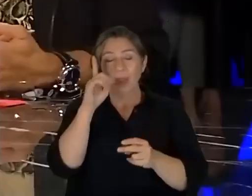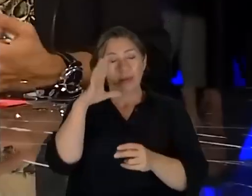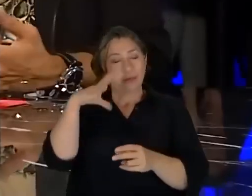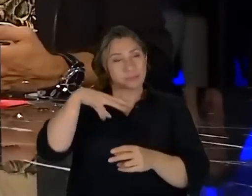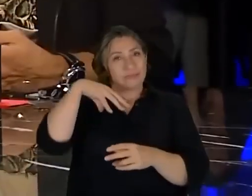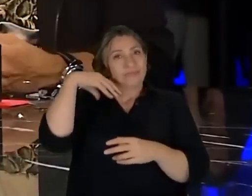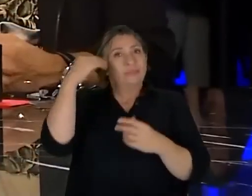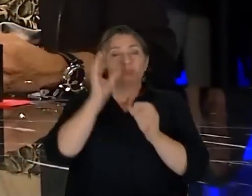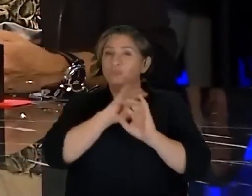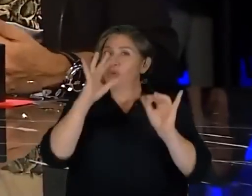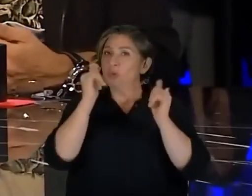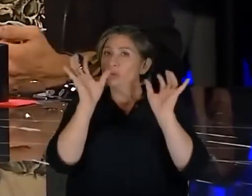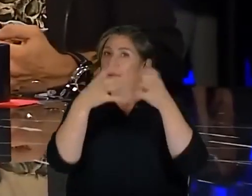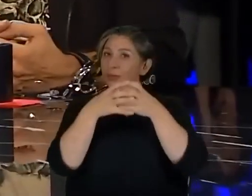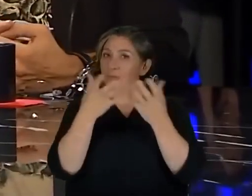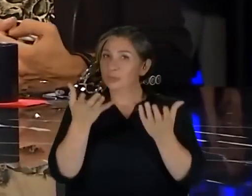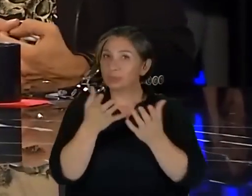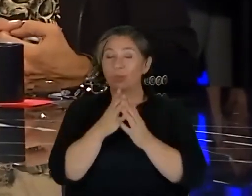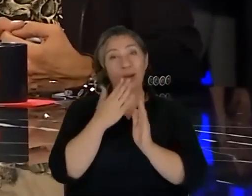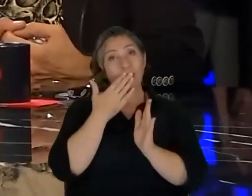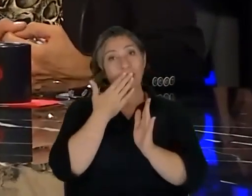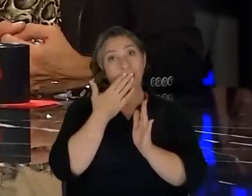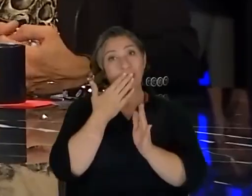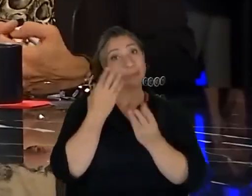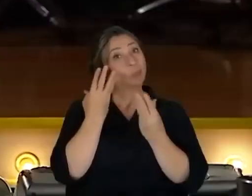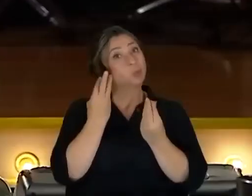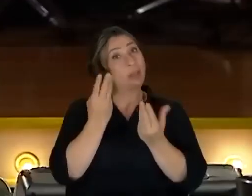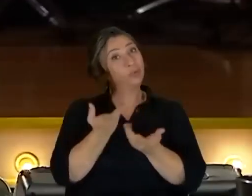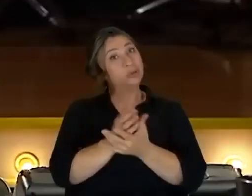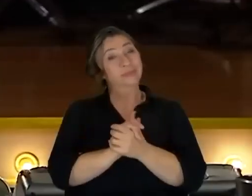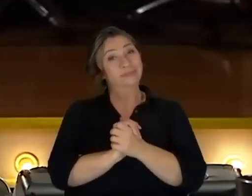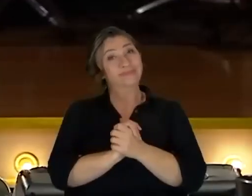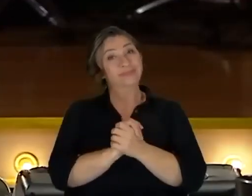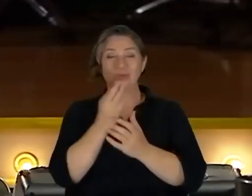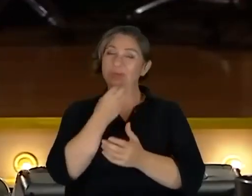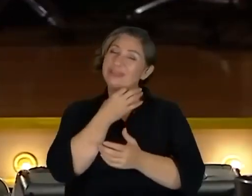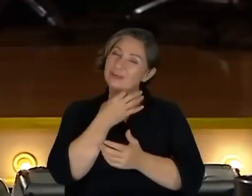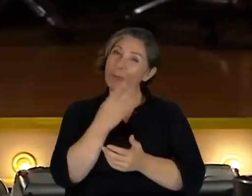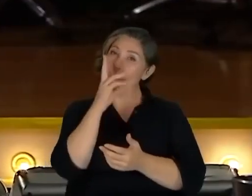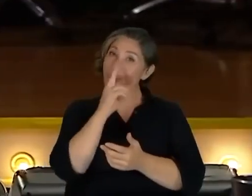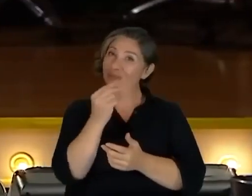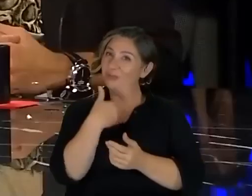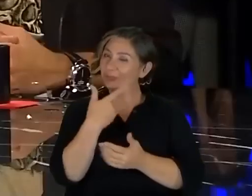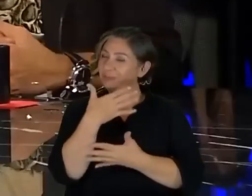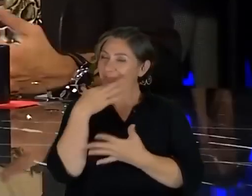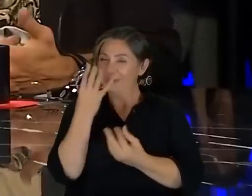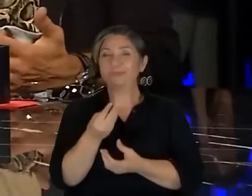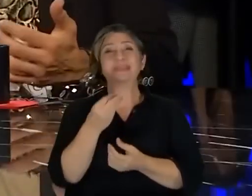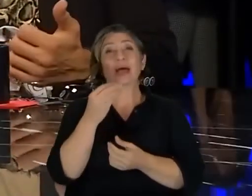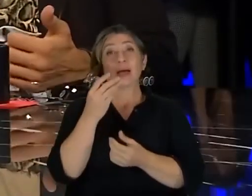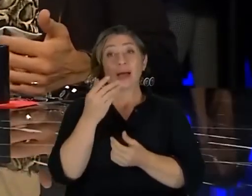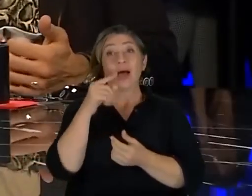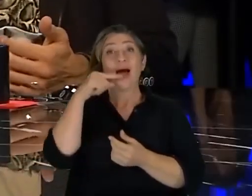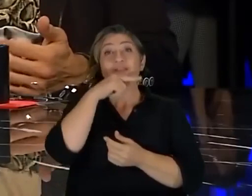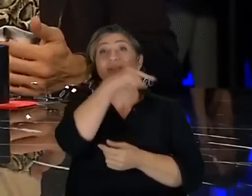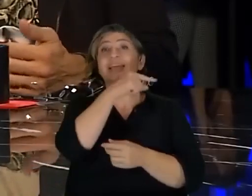belli. Müthiş oyuncu kadrosu. Aa, çok güzelmiş. Çok teşekkür ederim. Beğenmeye çok üzüldüm. Yalnızca